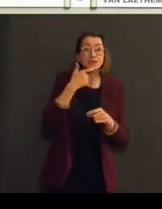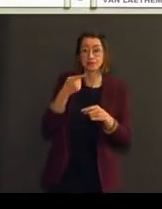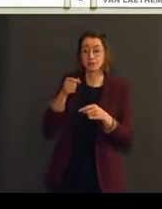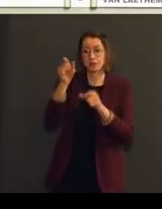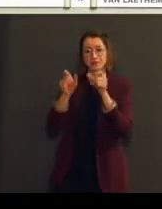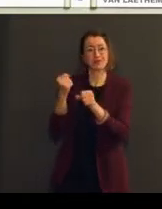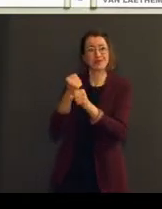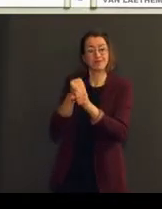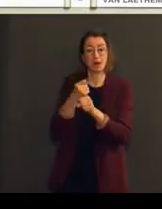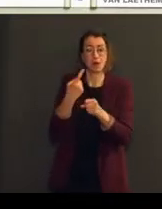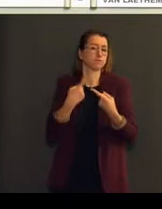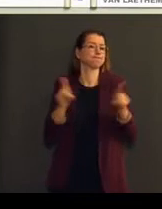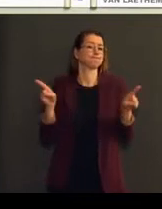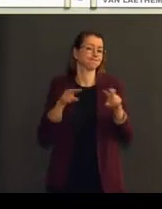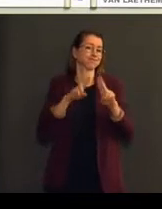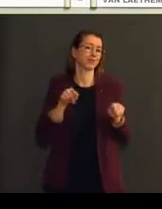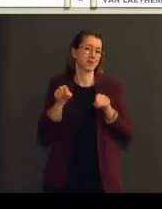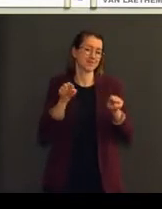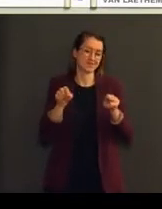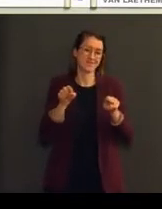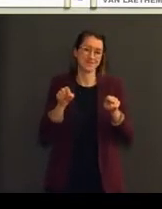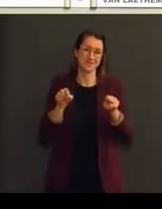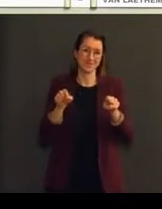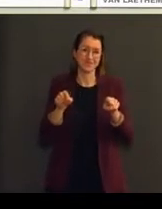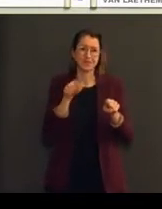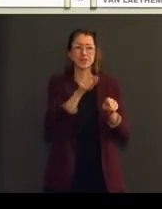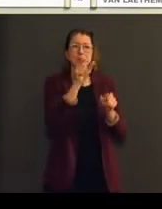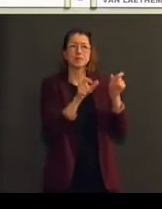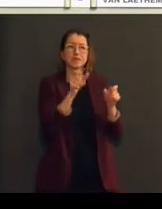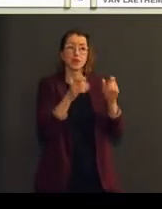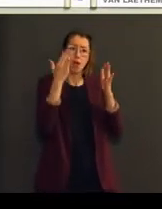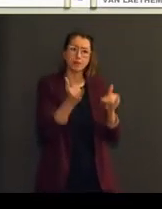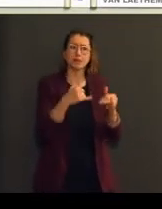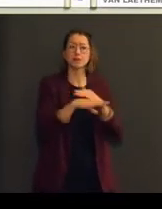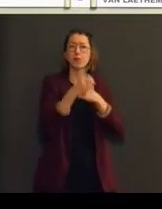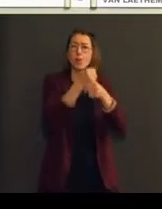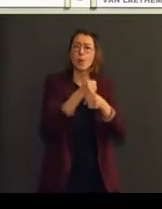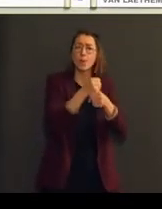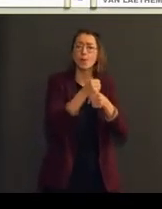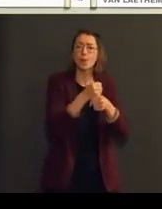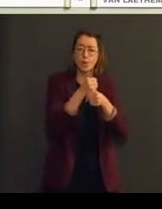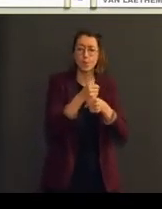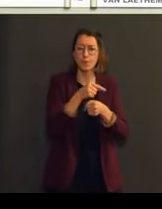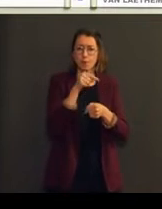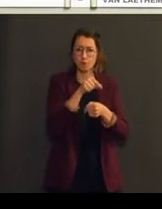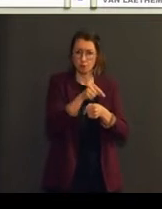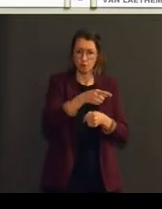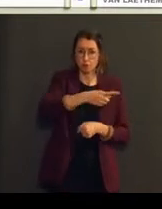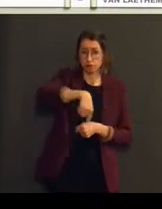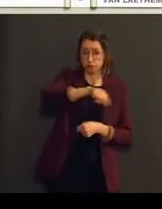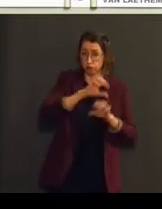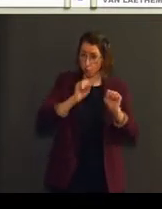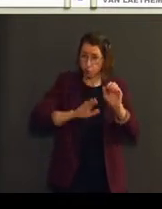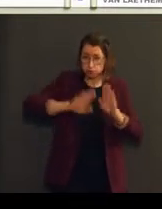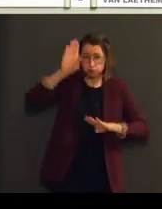qu'on a effectivement obtenu au niveau des résidents des maisons de repos une très forte acceptation de la